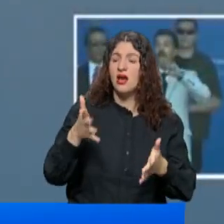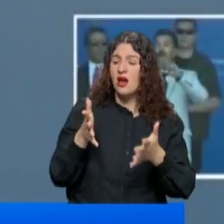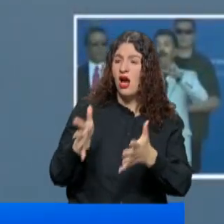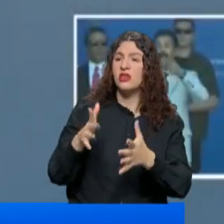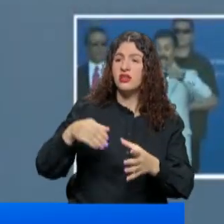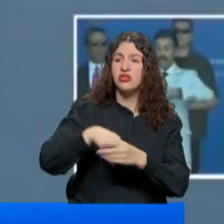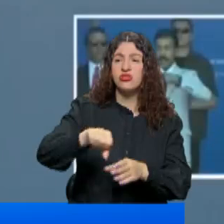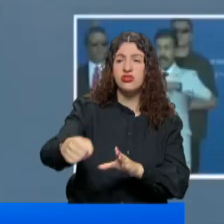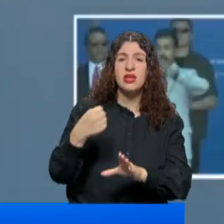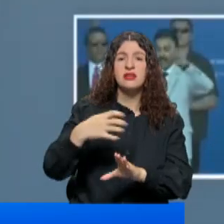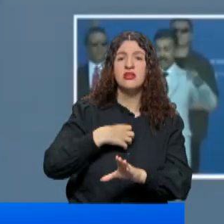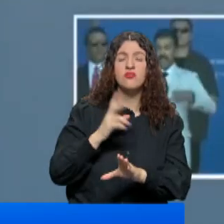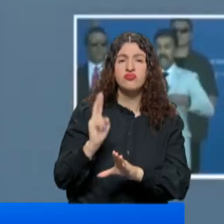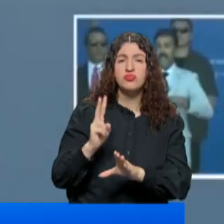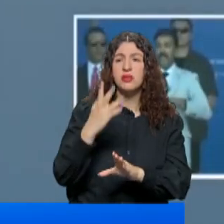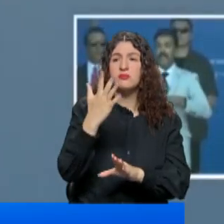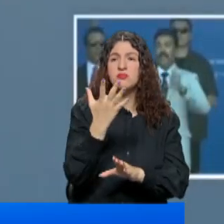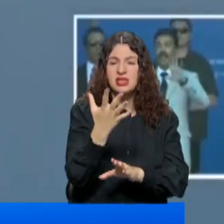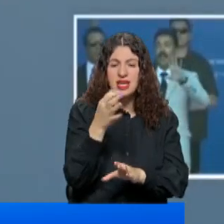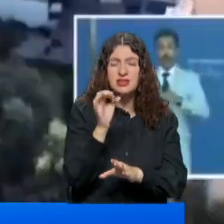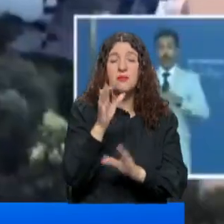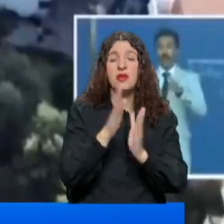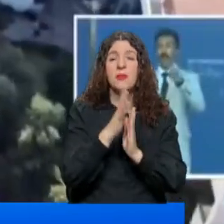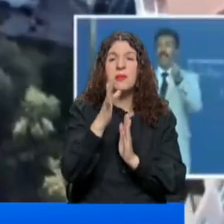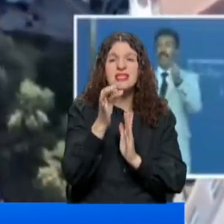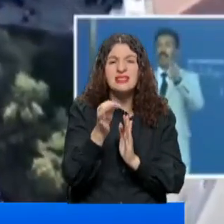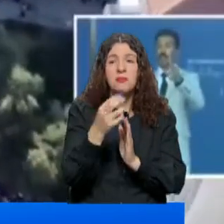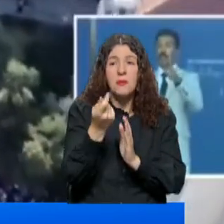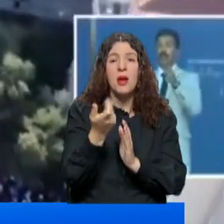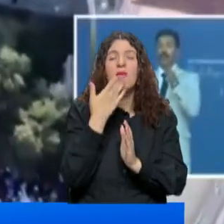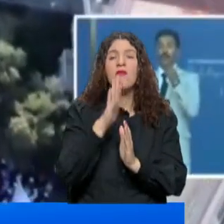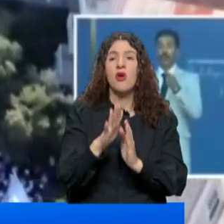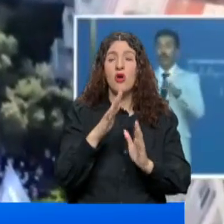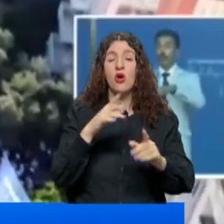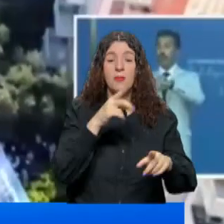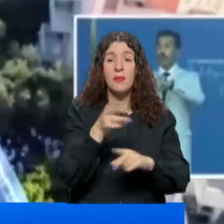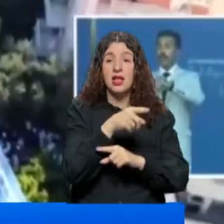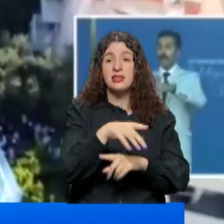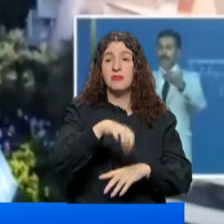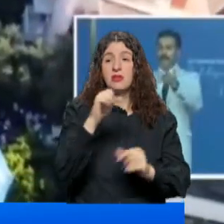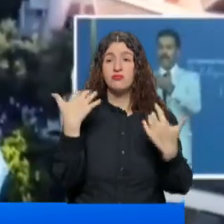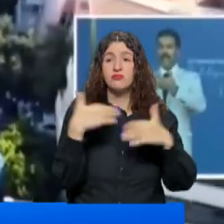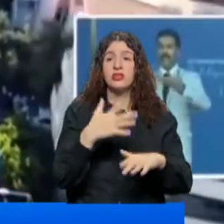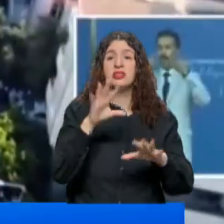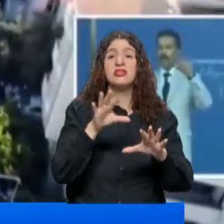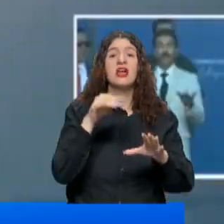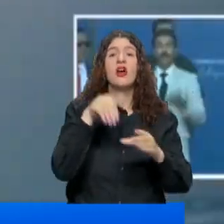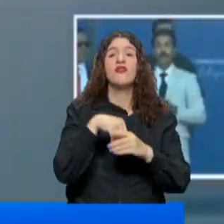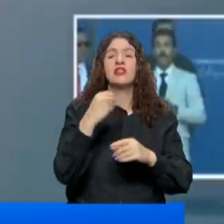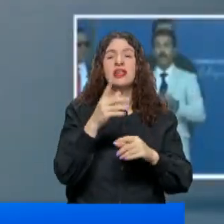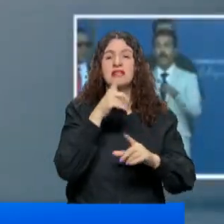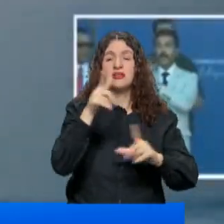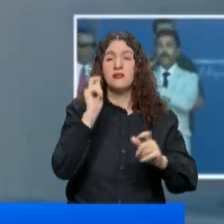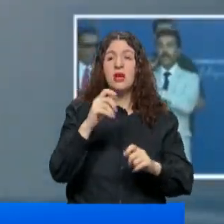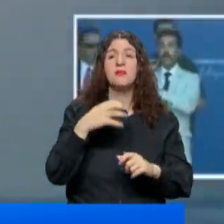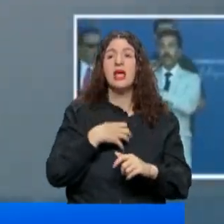kasasında kendisine ait 5 sent bile para yok. Balıkesir'de Kuvayi Milliye Meydanı'nda toplanan seçmenine seslenirken sık sık